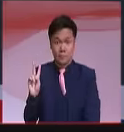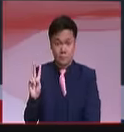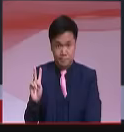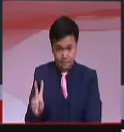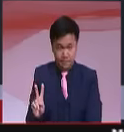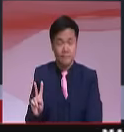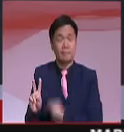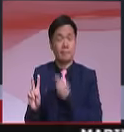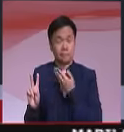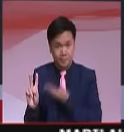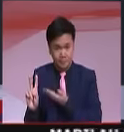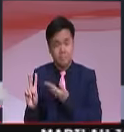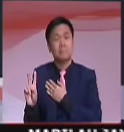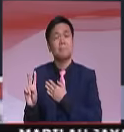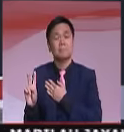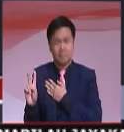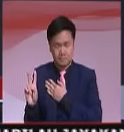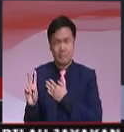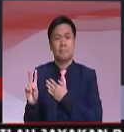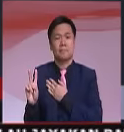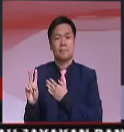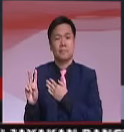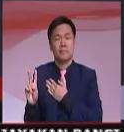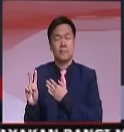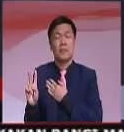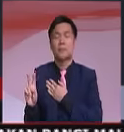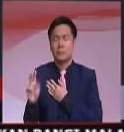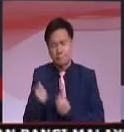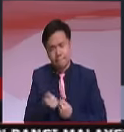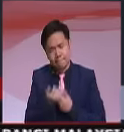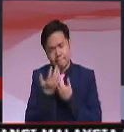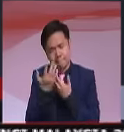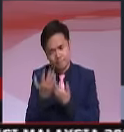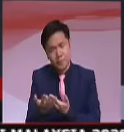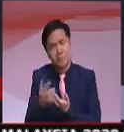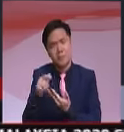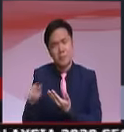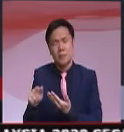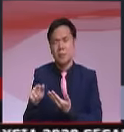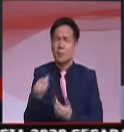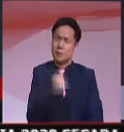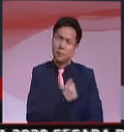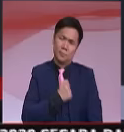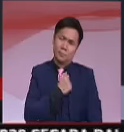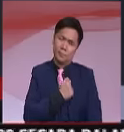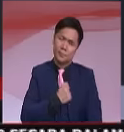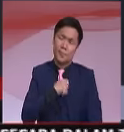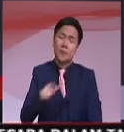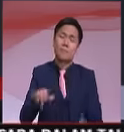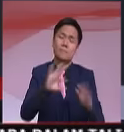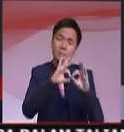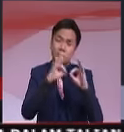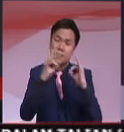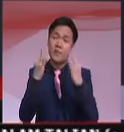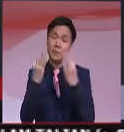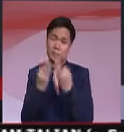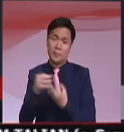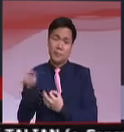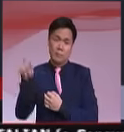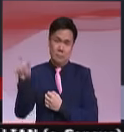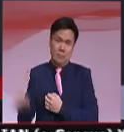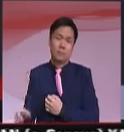Hajah Azizah Aminah Maimunah iskandariah mentahirkan ucapan takziah kepada seluruh keluarga Oke irhamah